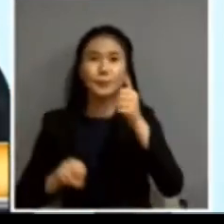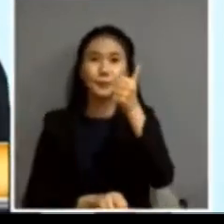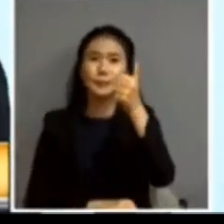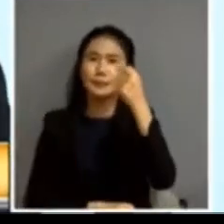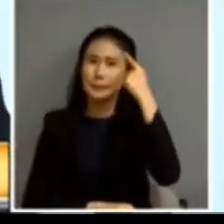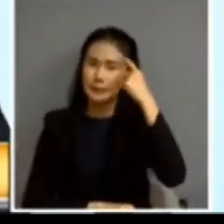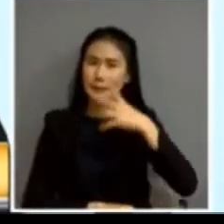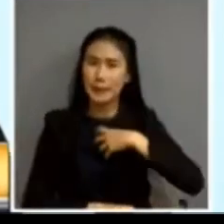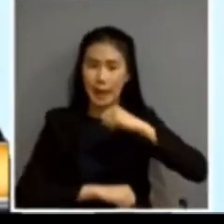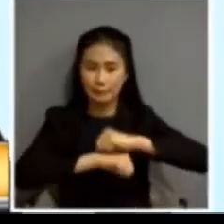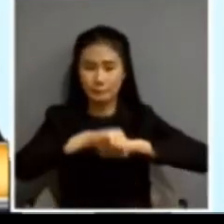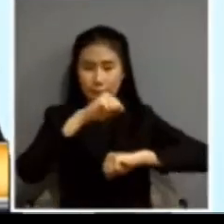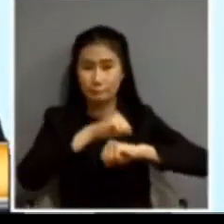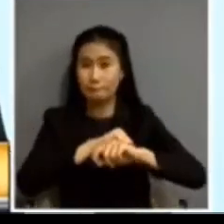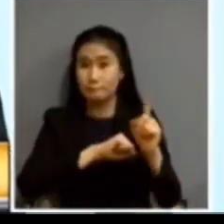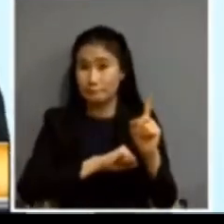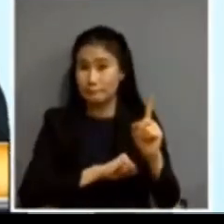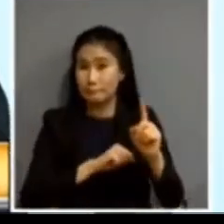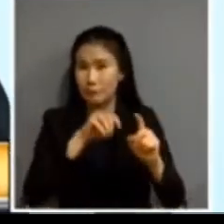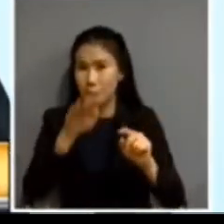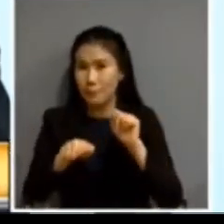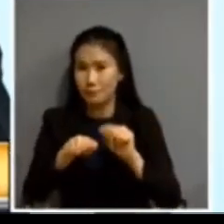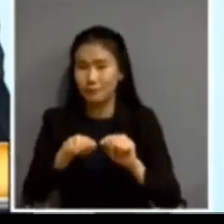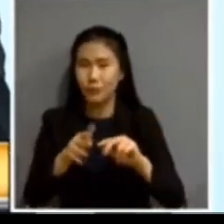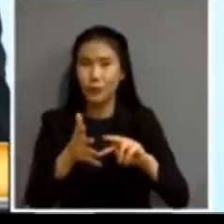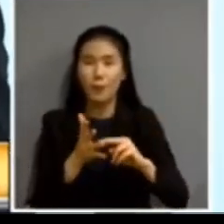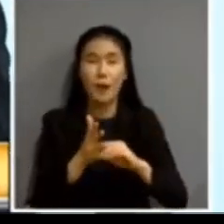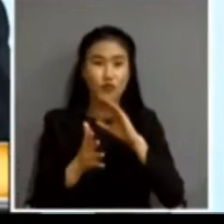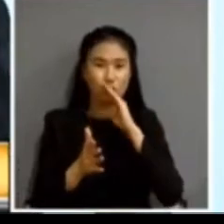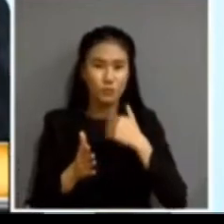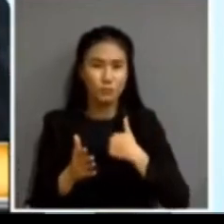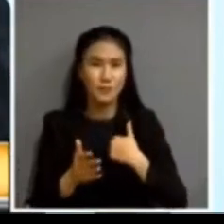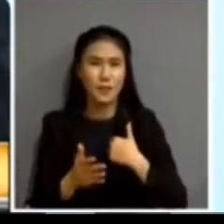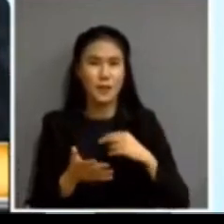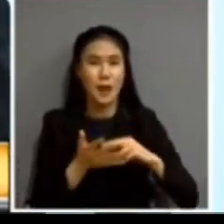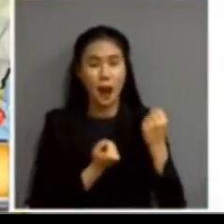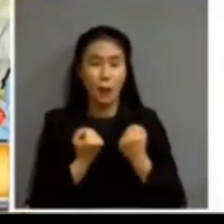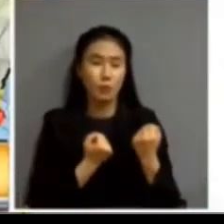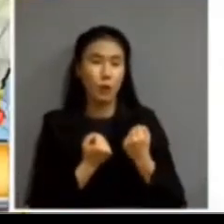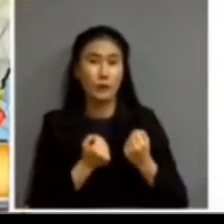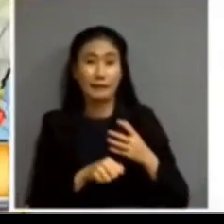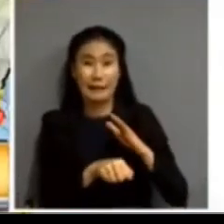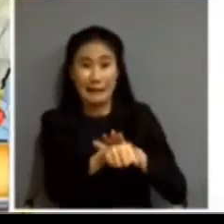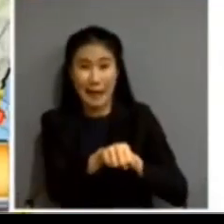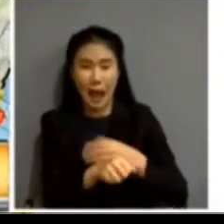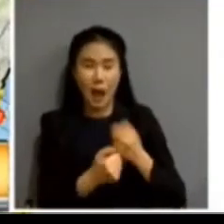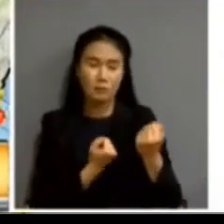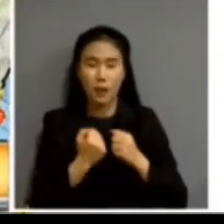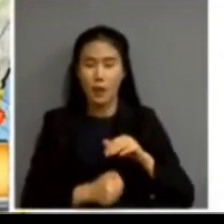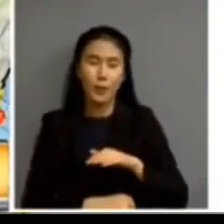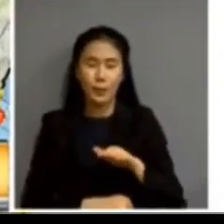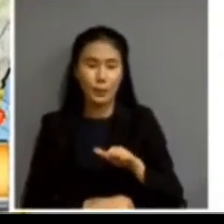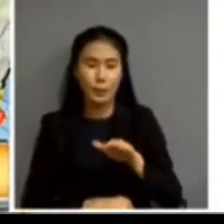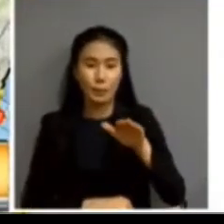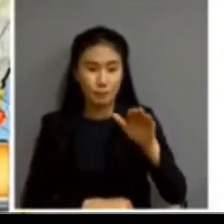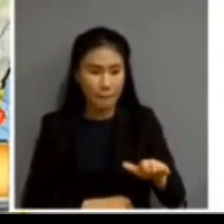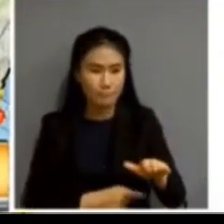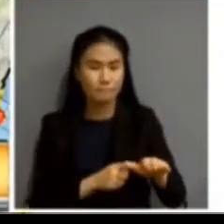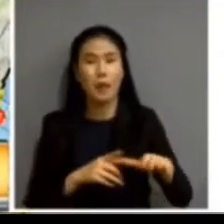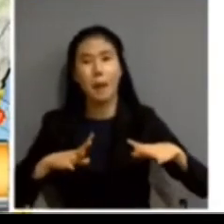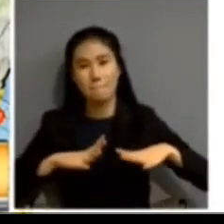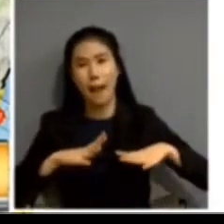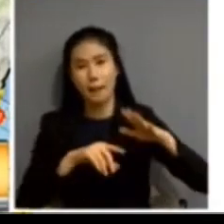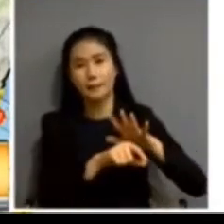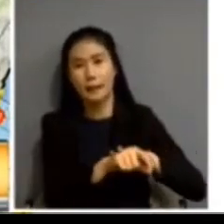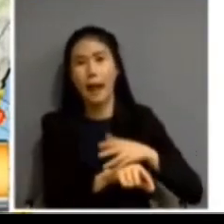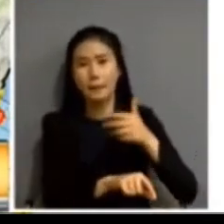ก่อสร้างจุดพักรถขนาดใหญ่ซึ่งประกอบไปด้วย Information Center สำหรับการ